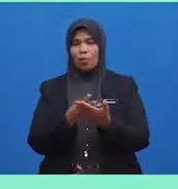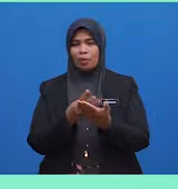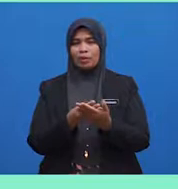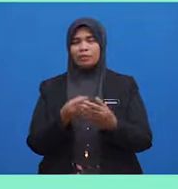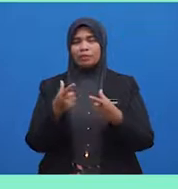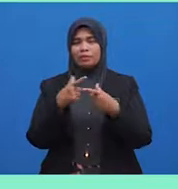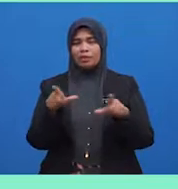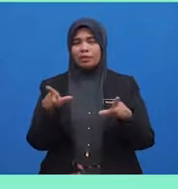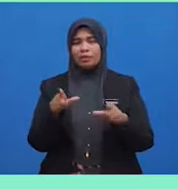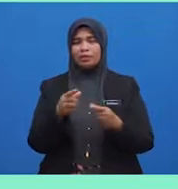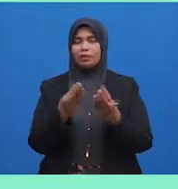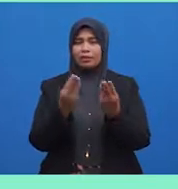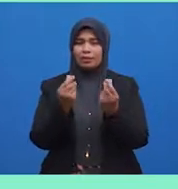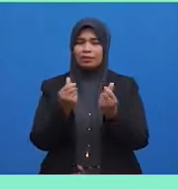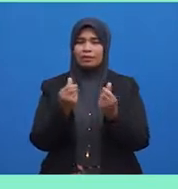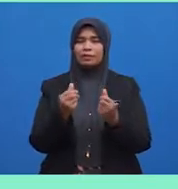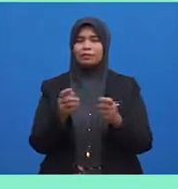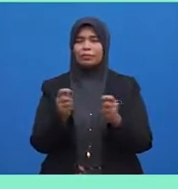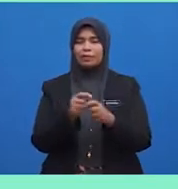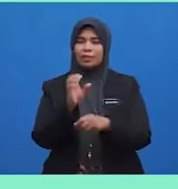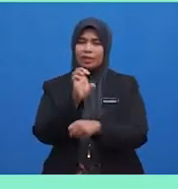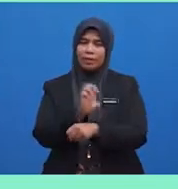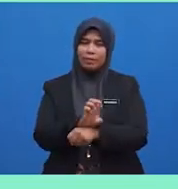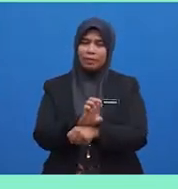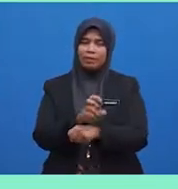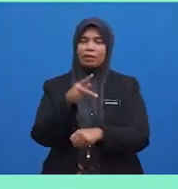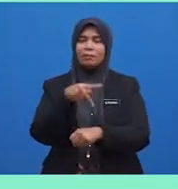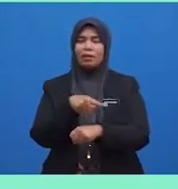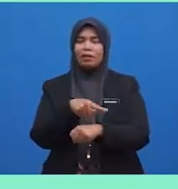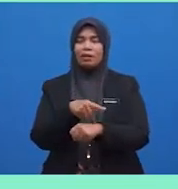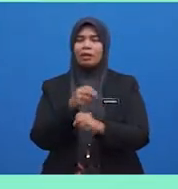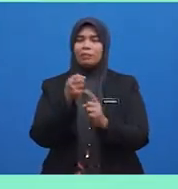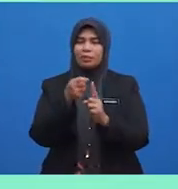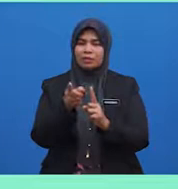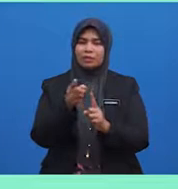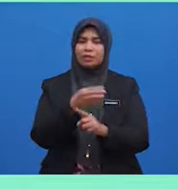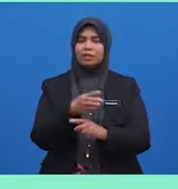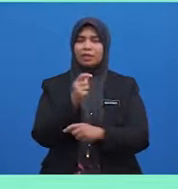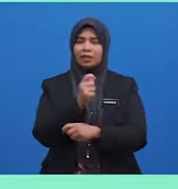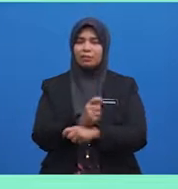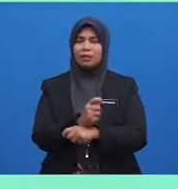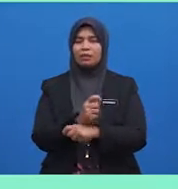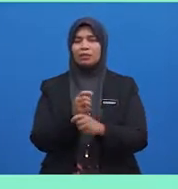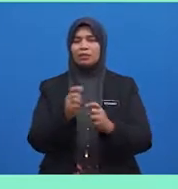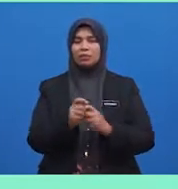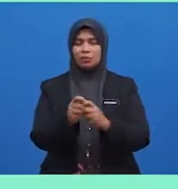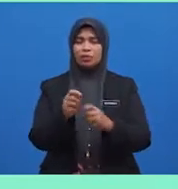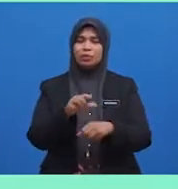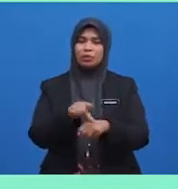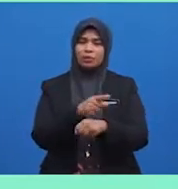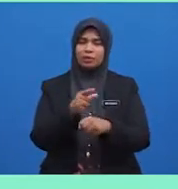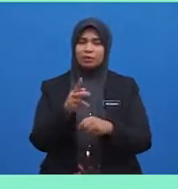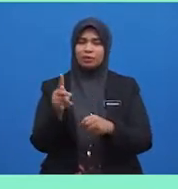biji timah, logam berharga seperti emas, perak, besi dan tembaga turut digunakan sebagai mata